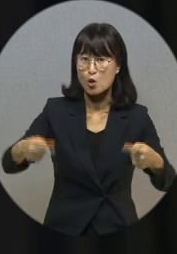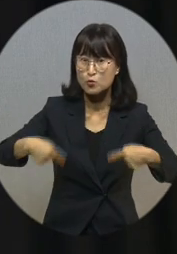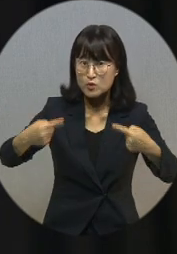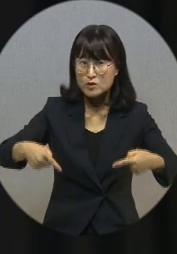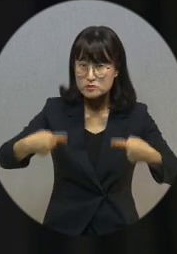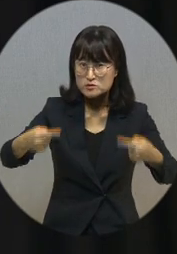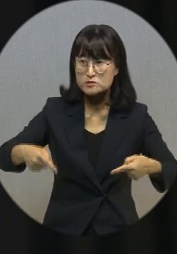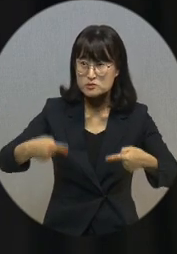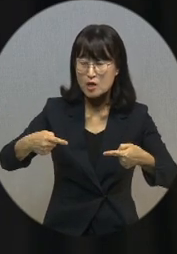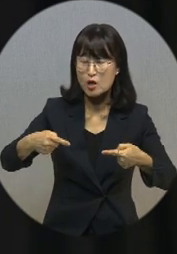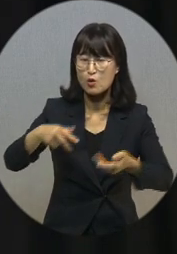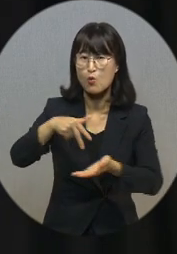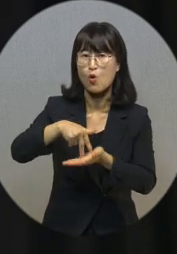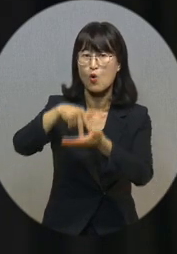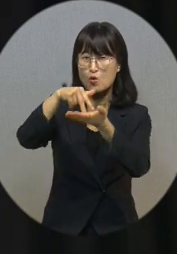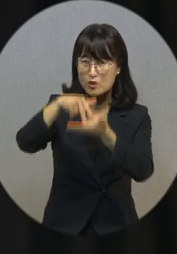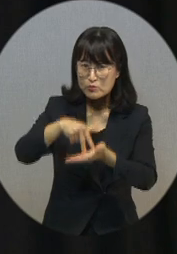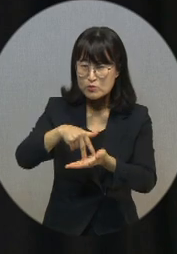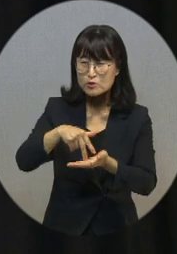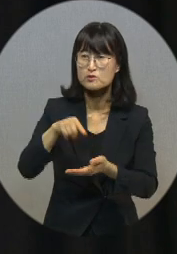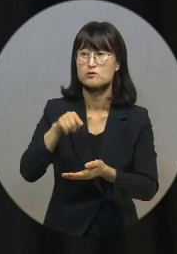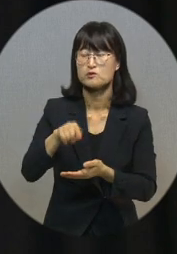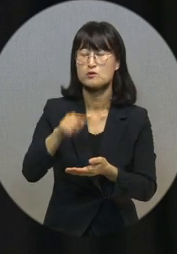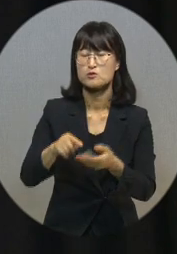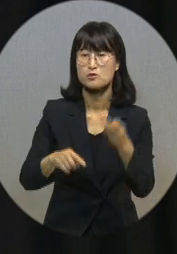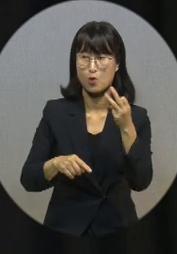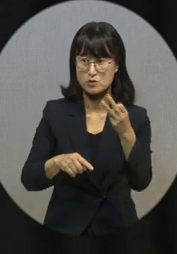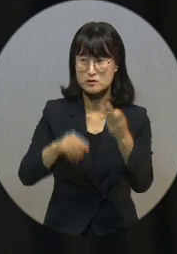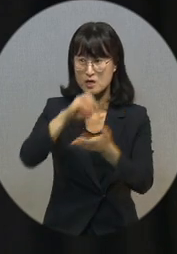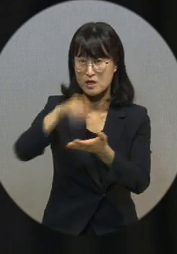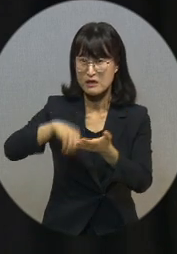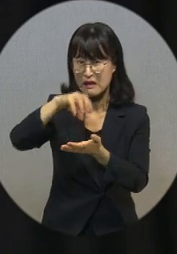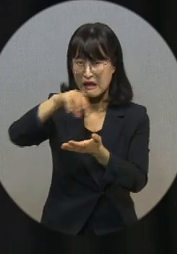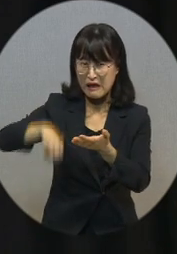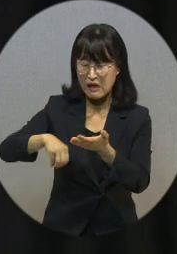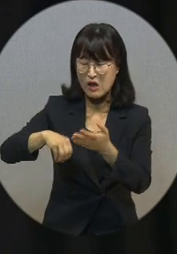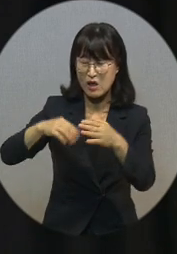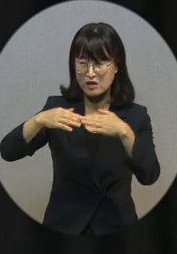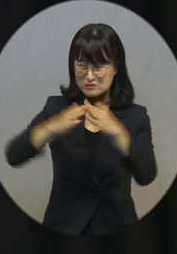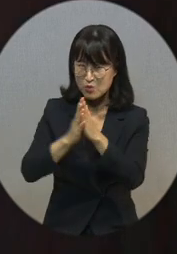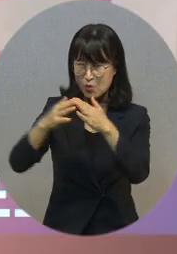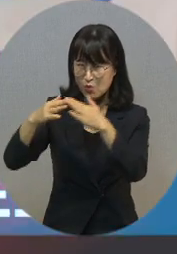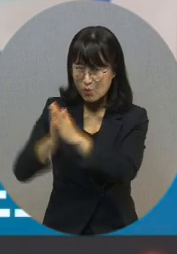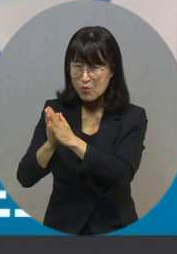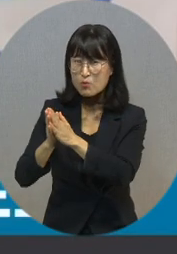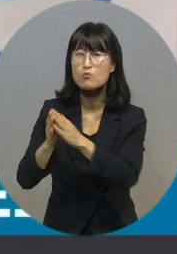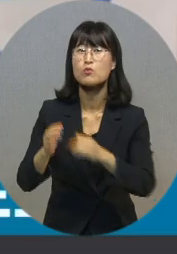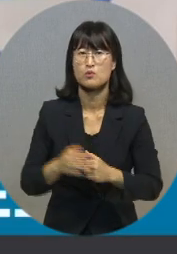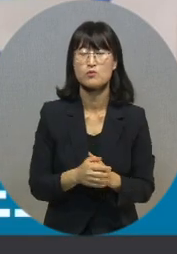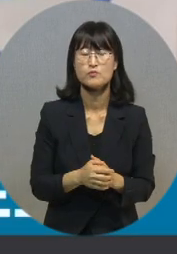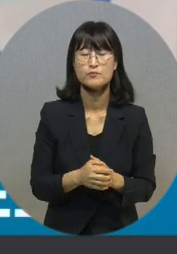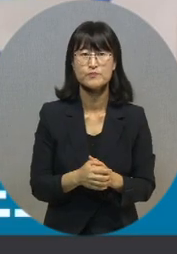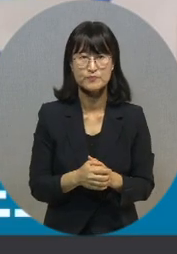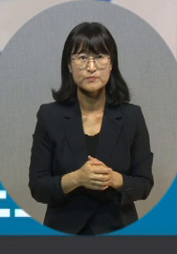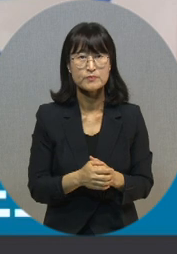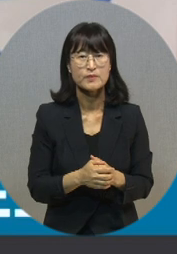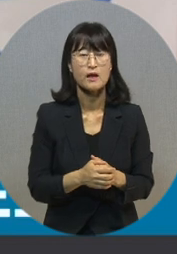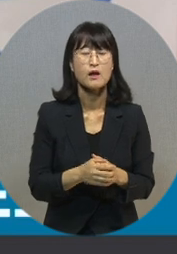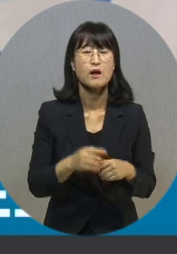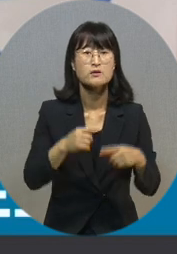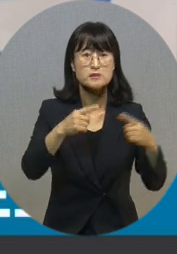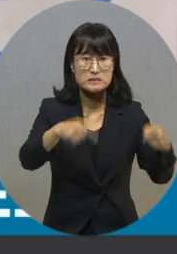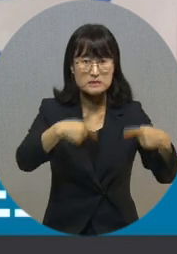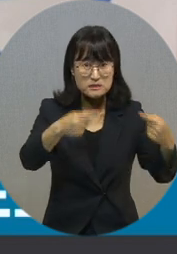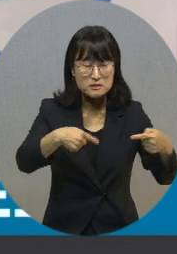해가지고 전체 103대의 숫자로 이제 철거가 진행될 예정입니다. 네. 교통 약자를 위해